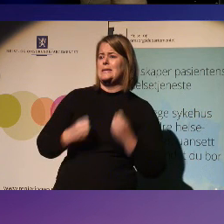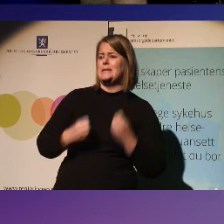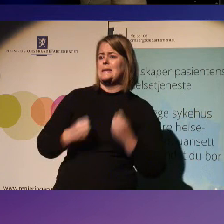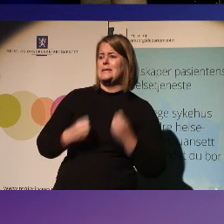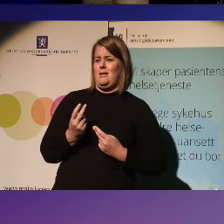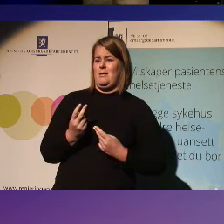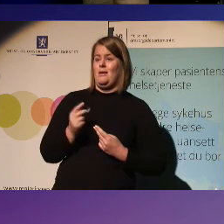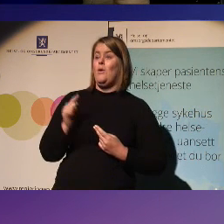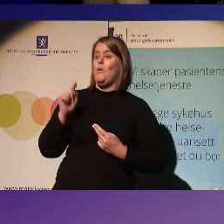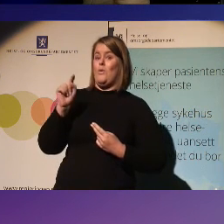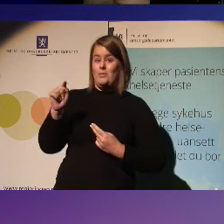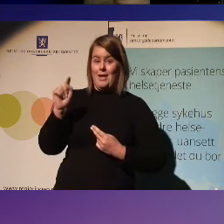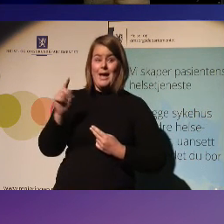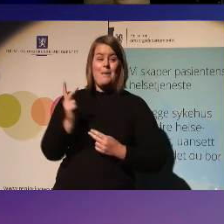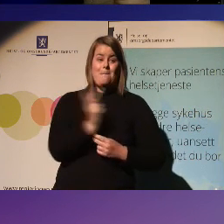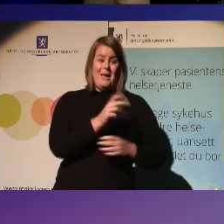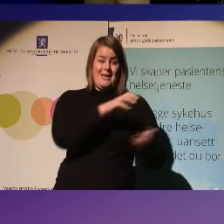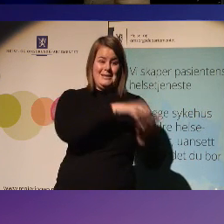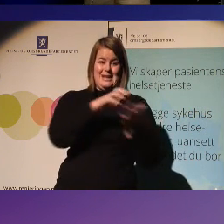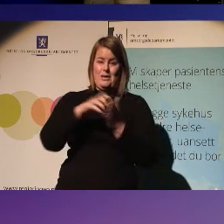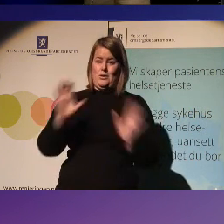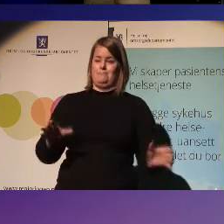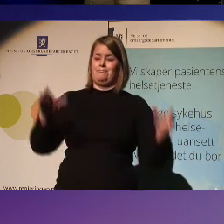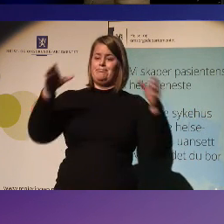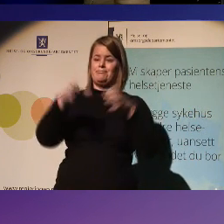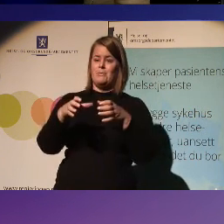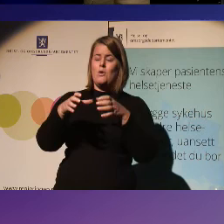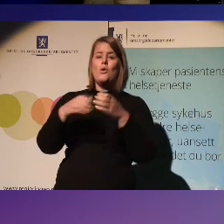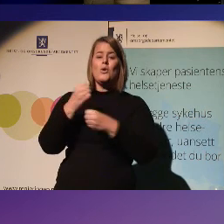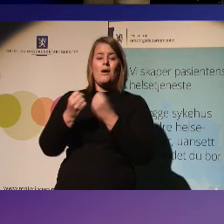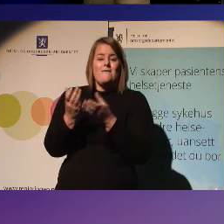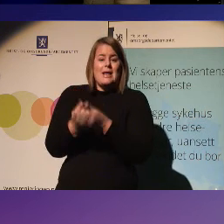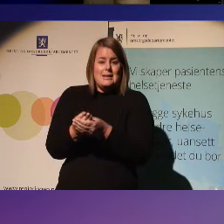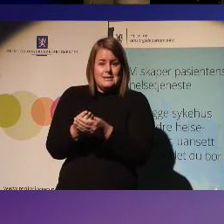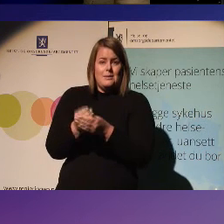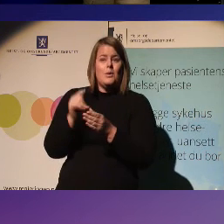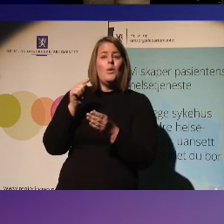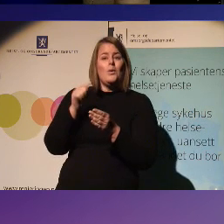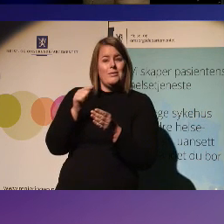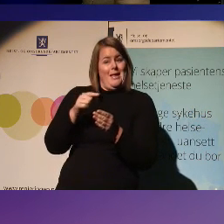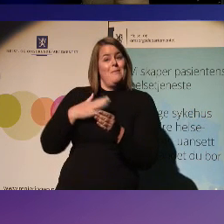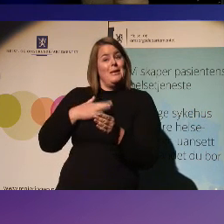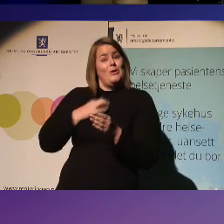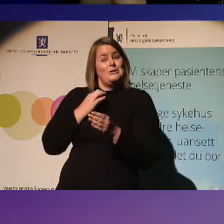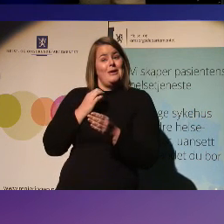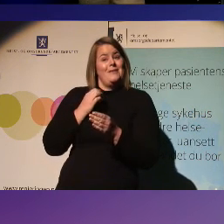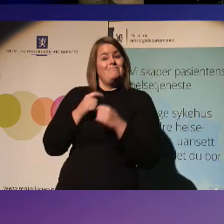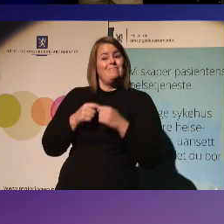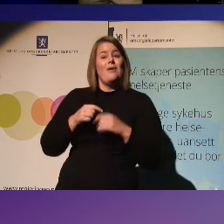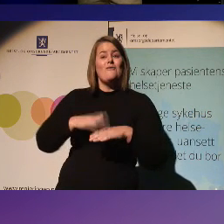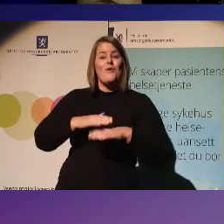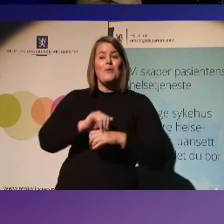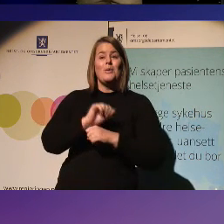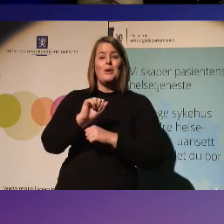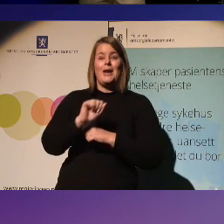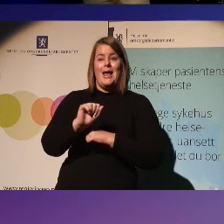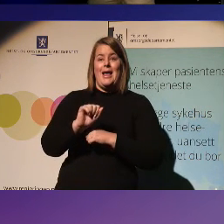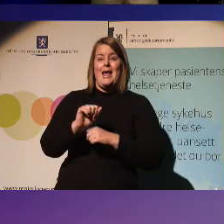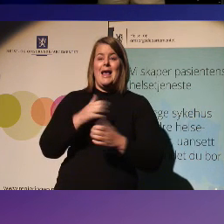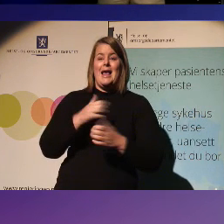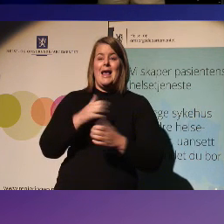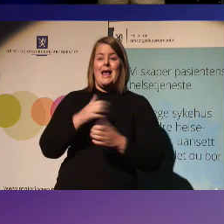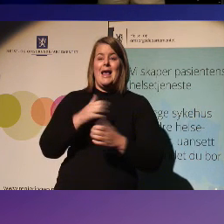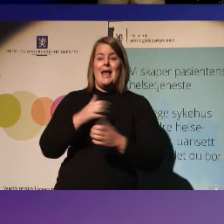sektorene ned på rundt samme bordet og skal gjøre det i fellesskap. Det mitt ønske for forebyggende helsearbeid.